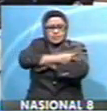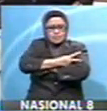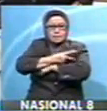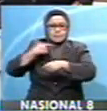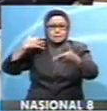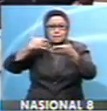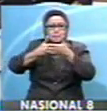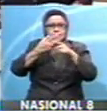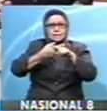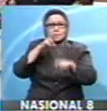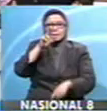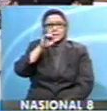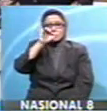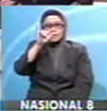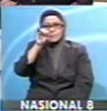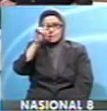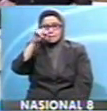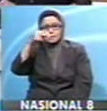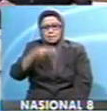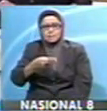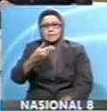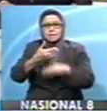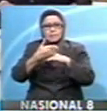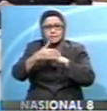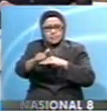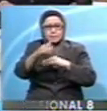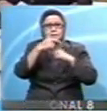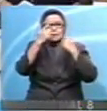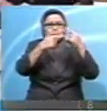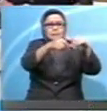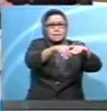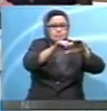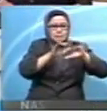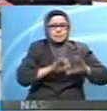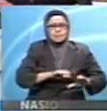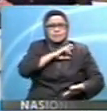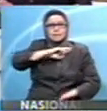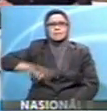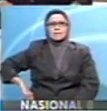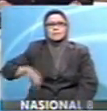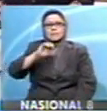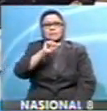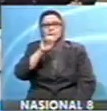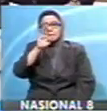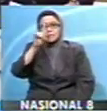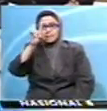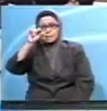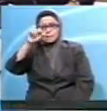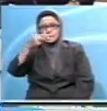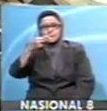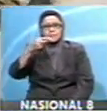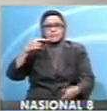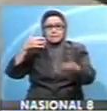Arab Saudi selepas menghadiri pengkebumian almarhum Raja Abdullah Abdul Aziz beliau tiba di pangkalan udara luten London bersama